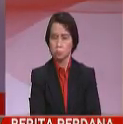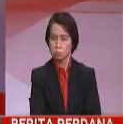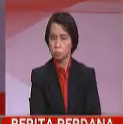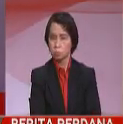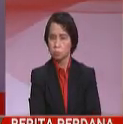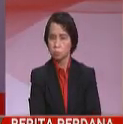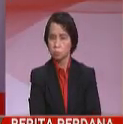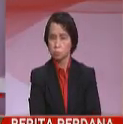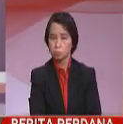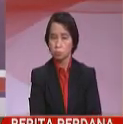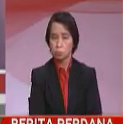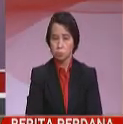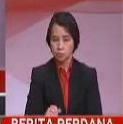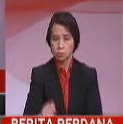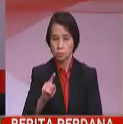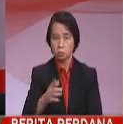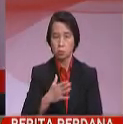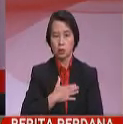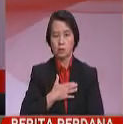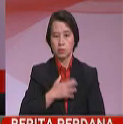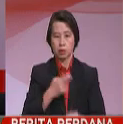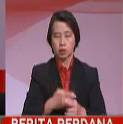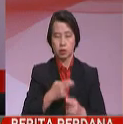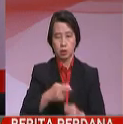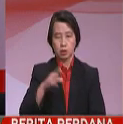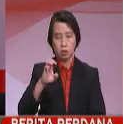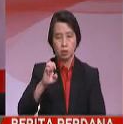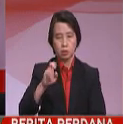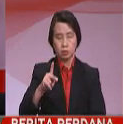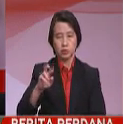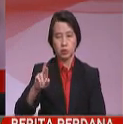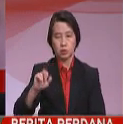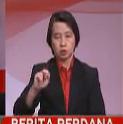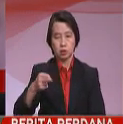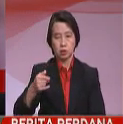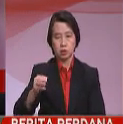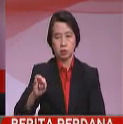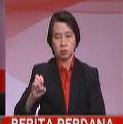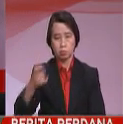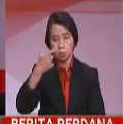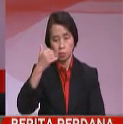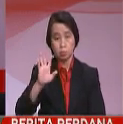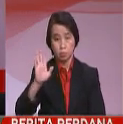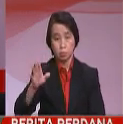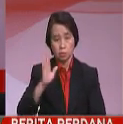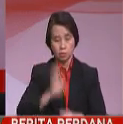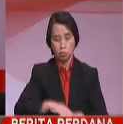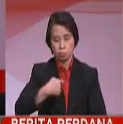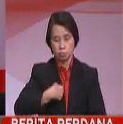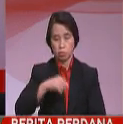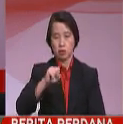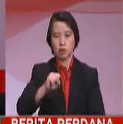Can I ask what is your name? My name is Cik Rahimah. We call here that Sue.